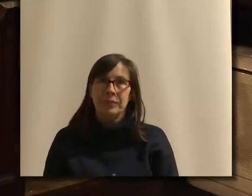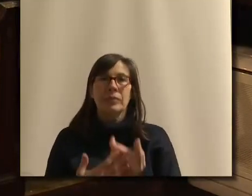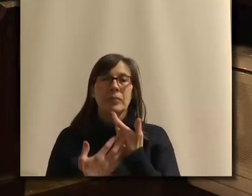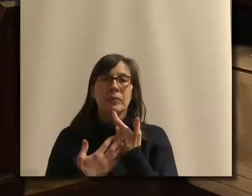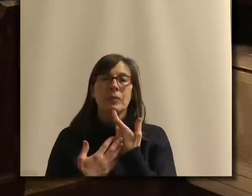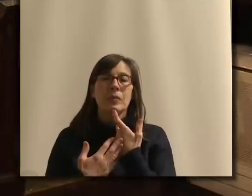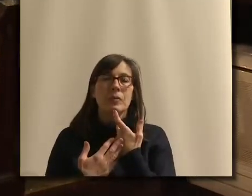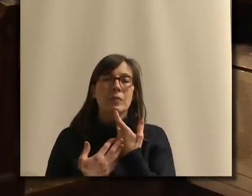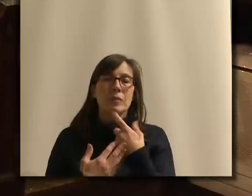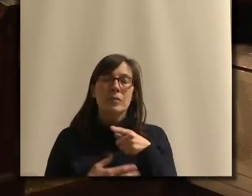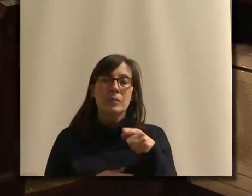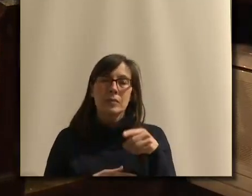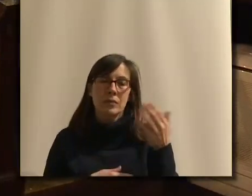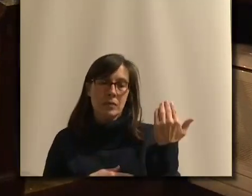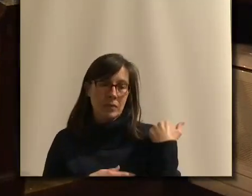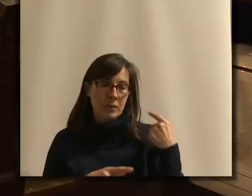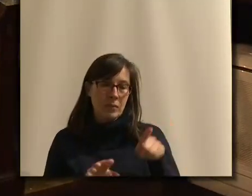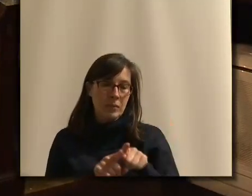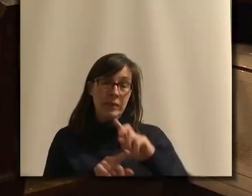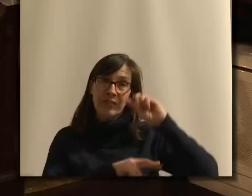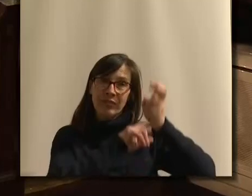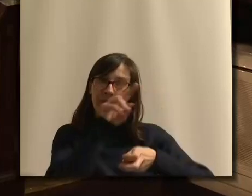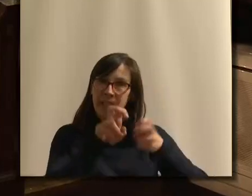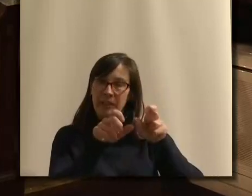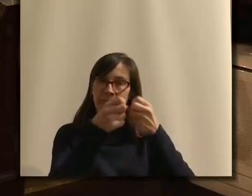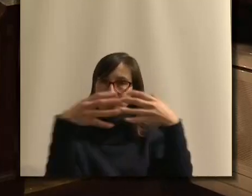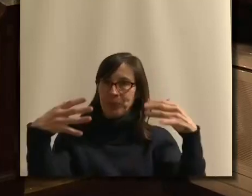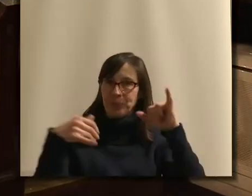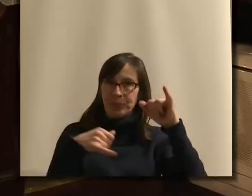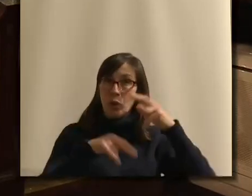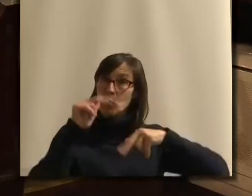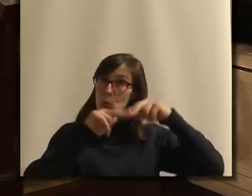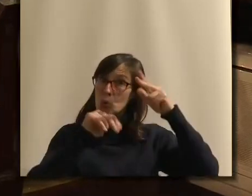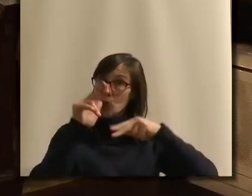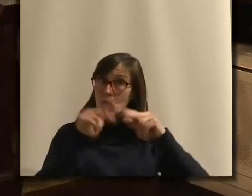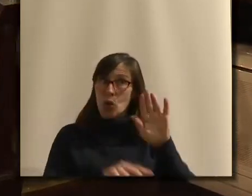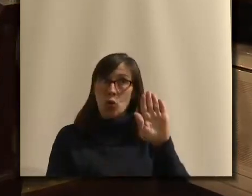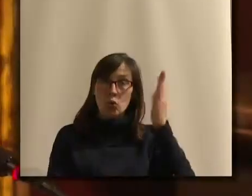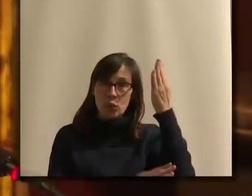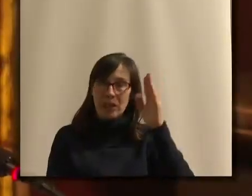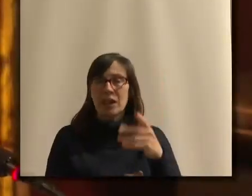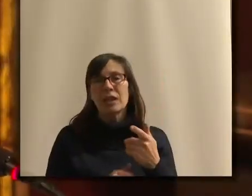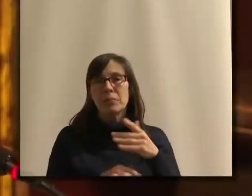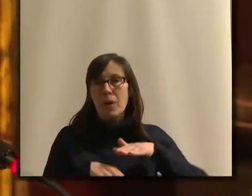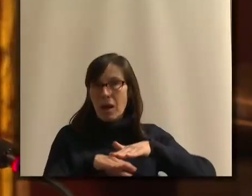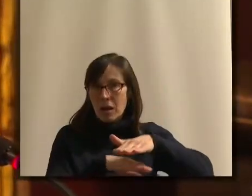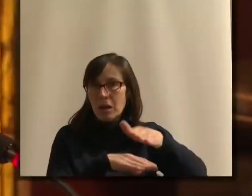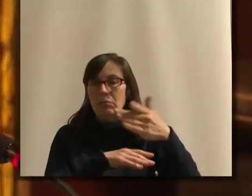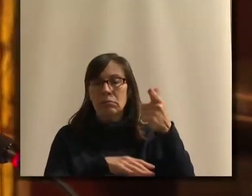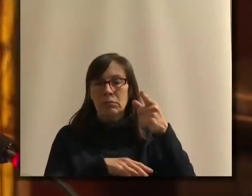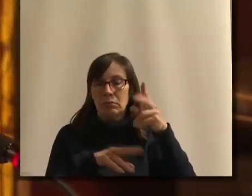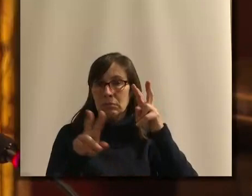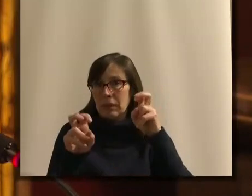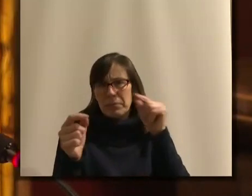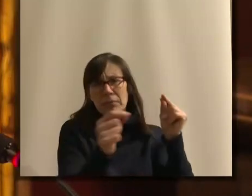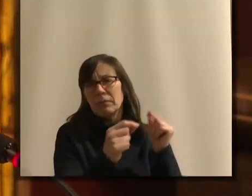Recordar que properament hi ha la Fira de l'Energia i Construcció Sostenible que acollim en aquesta ciutat i que aquests temes doncs, seran d'ampli debat,